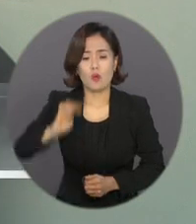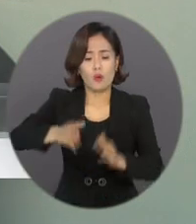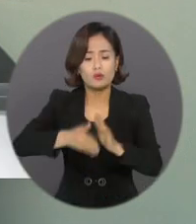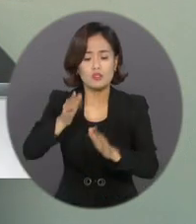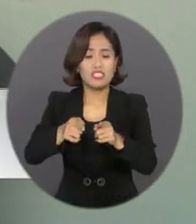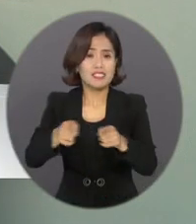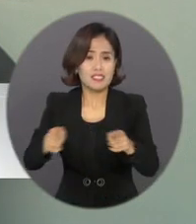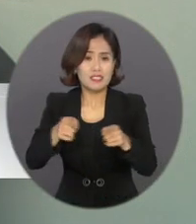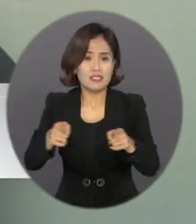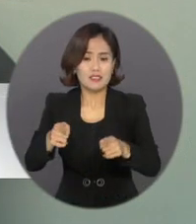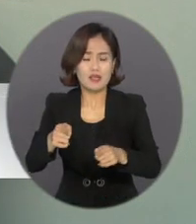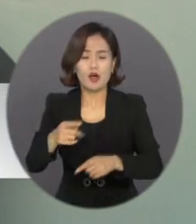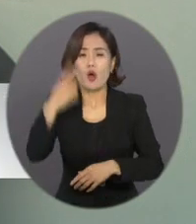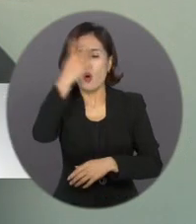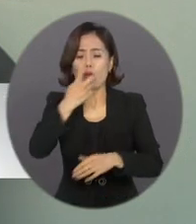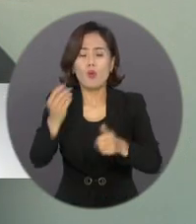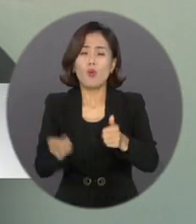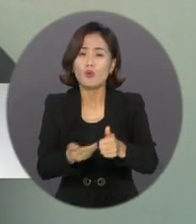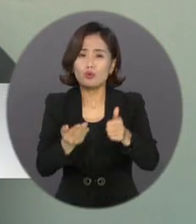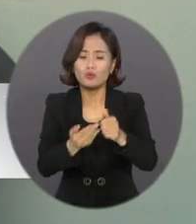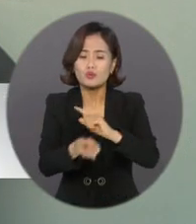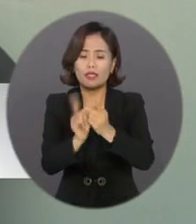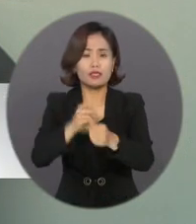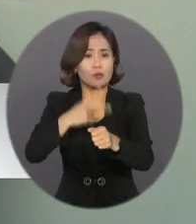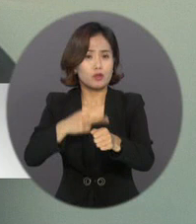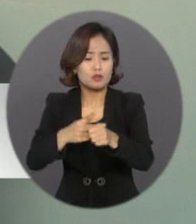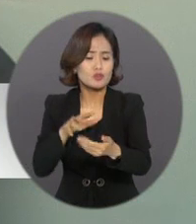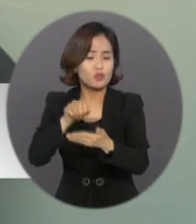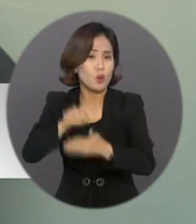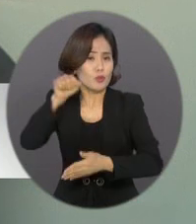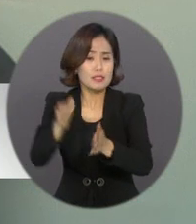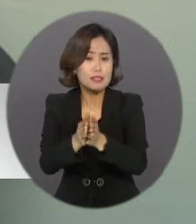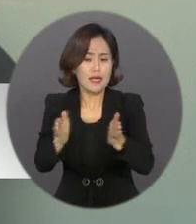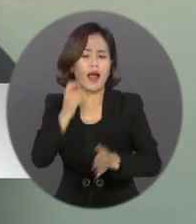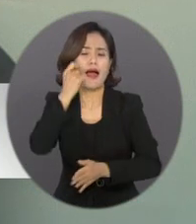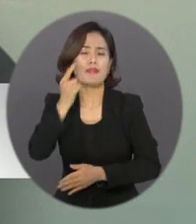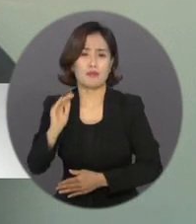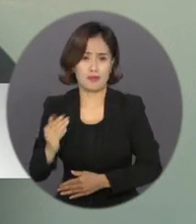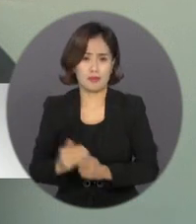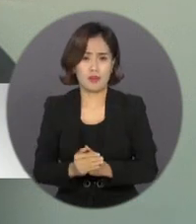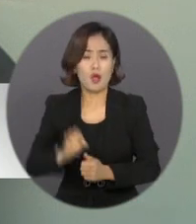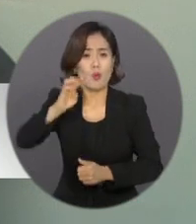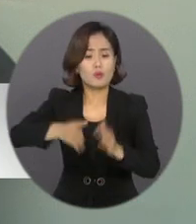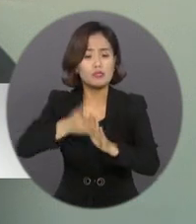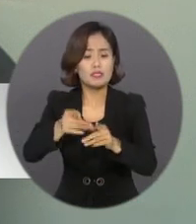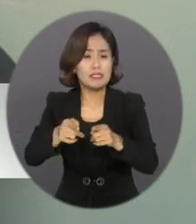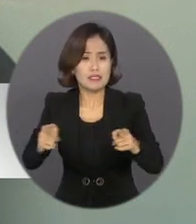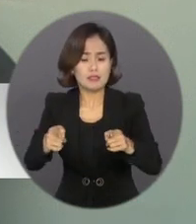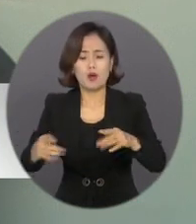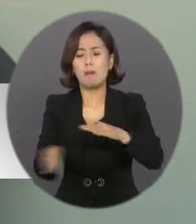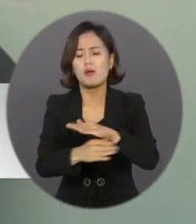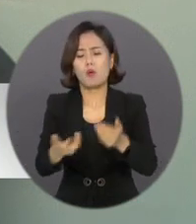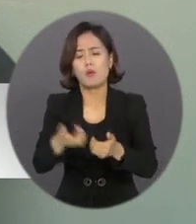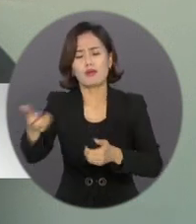광주시청 1층에서 보육 대체 교사들이 점거 농성을 시작한 지 곧 한 달이 됩니다. 광주시는 시청 로비를